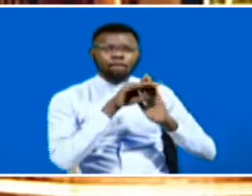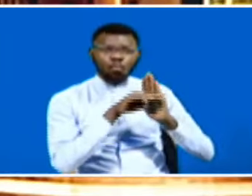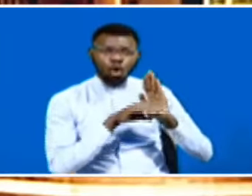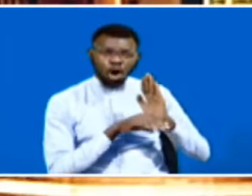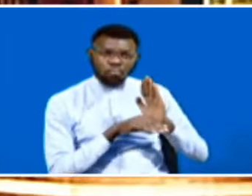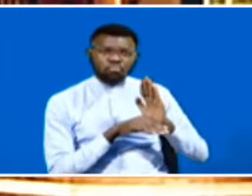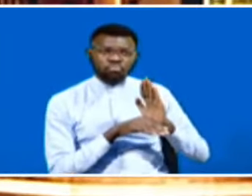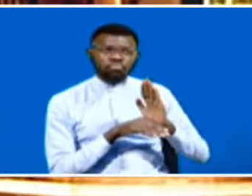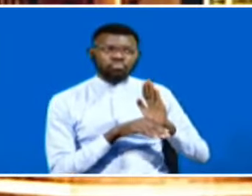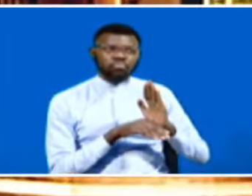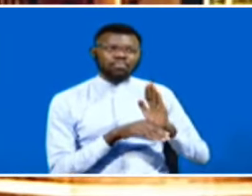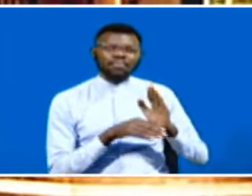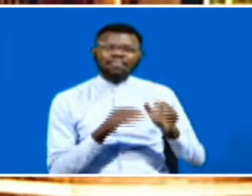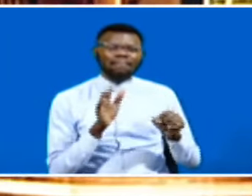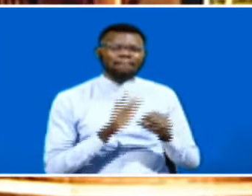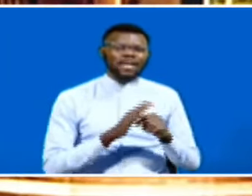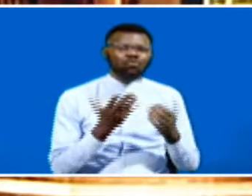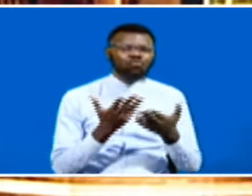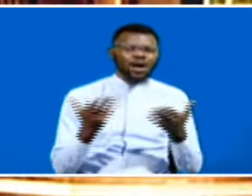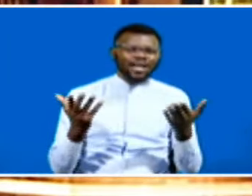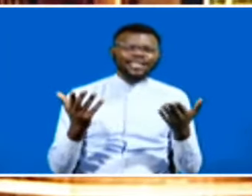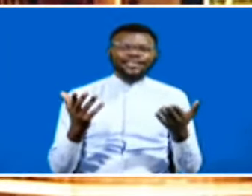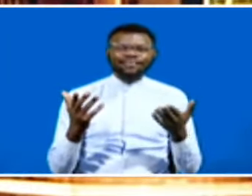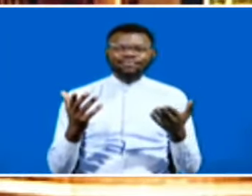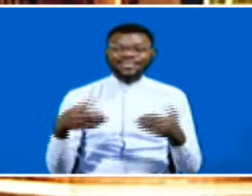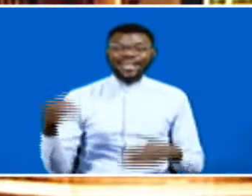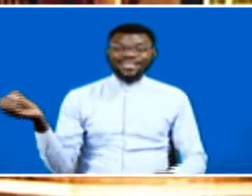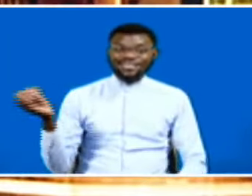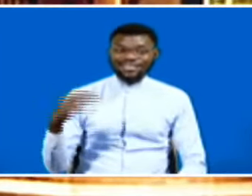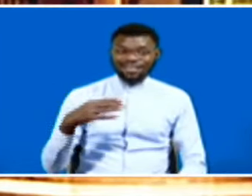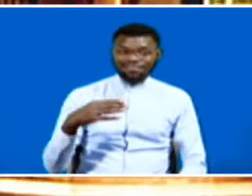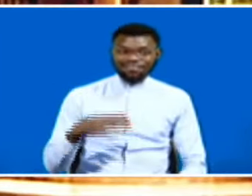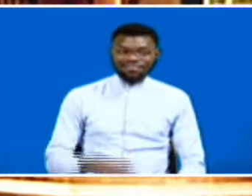hupatikana katika mitaa ya mabanda. Mwenyekiti wa chama cha Upbeta Moses